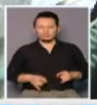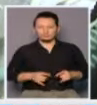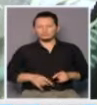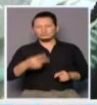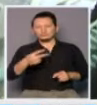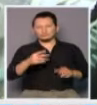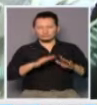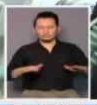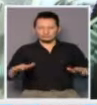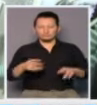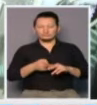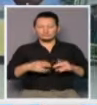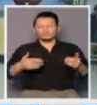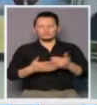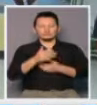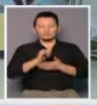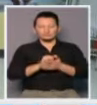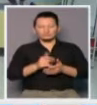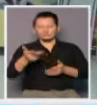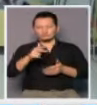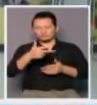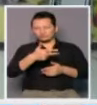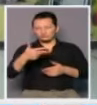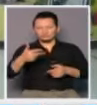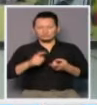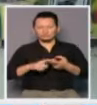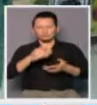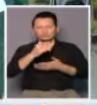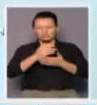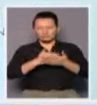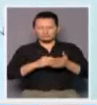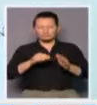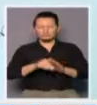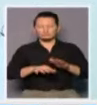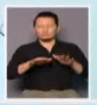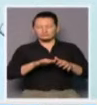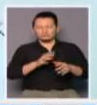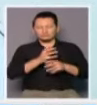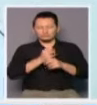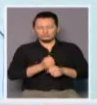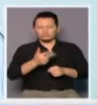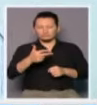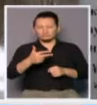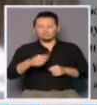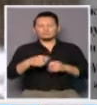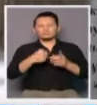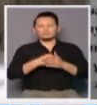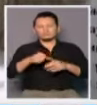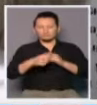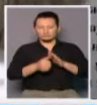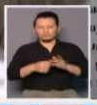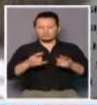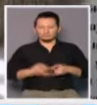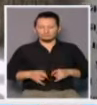20 малышей. Благодаря новой системе трех полос число койко-мест в отделении патологии сократилось с 30 до 16, а